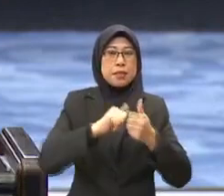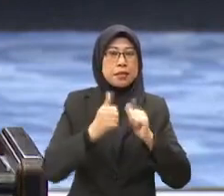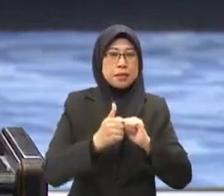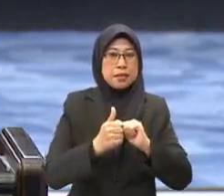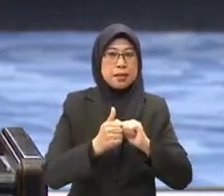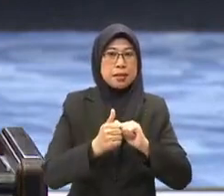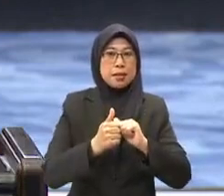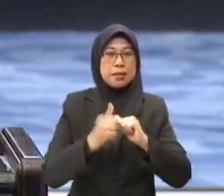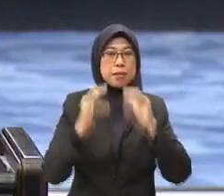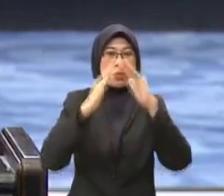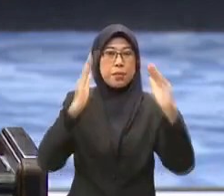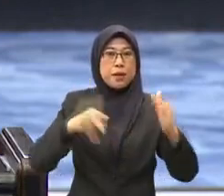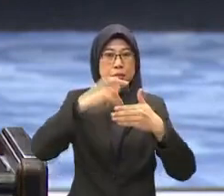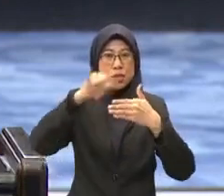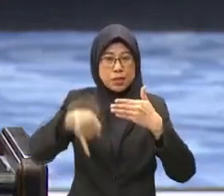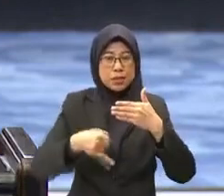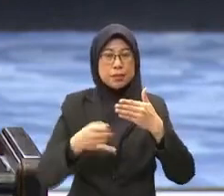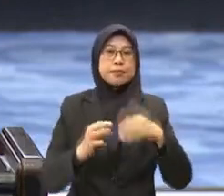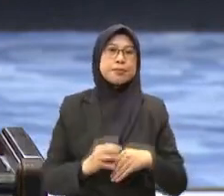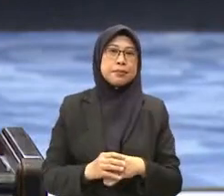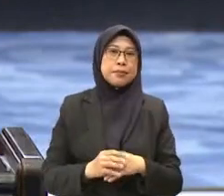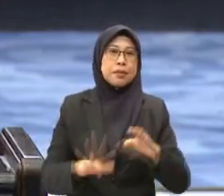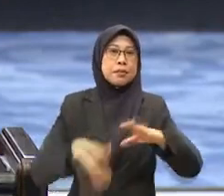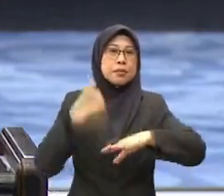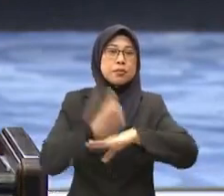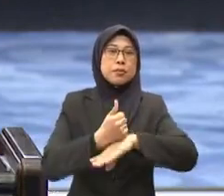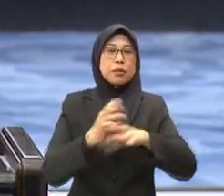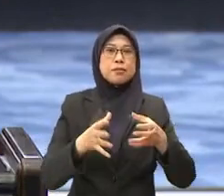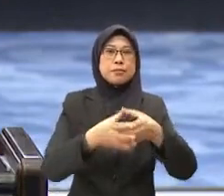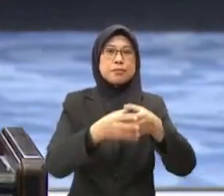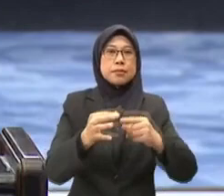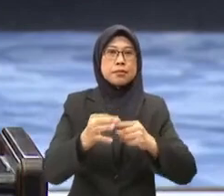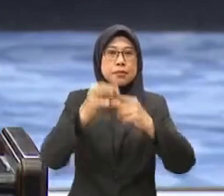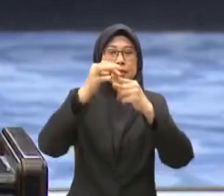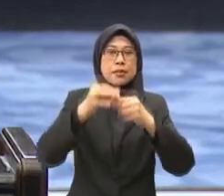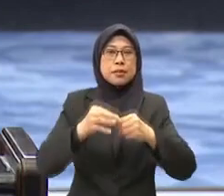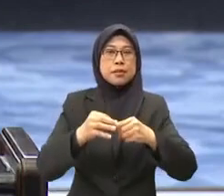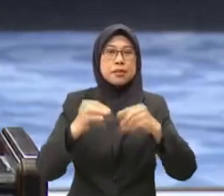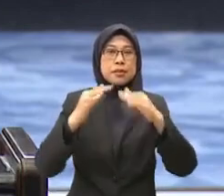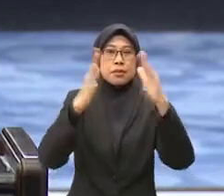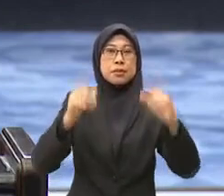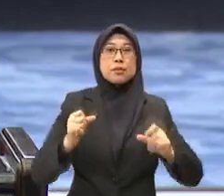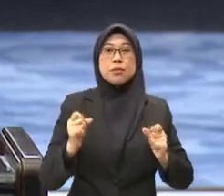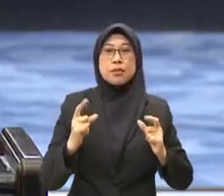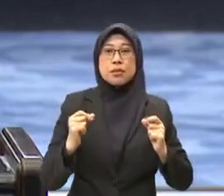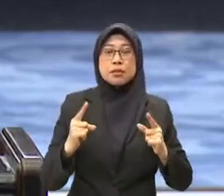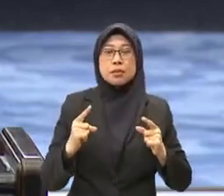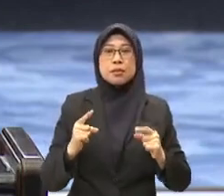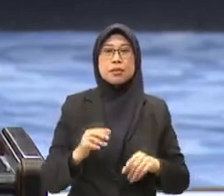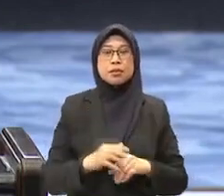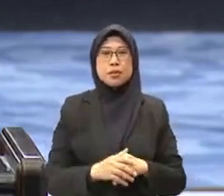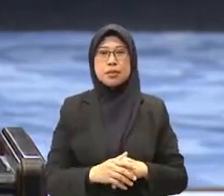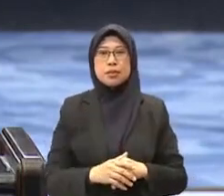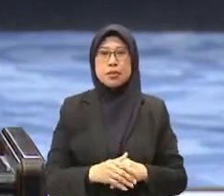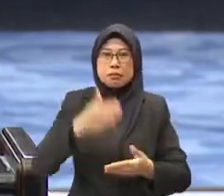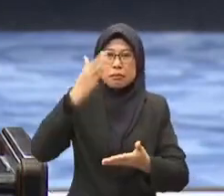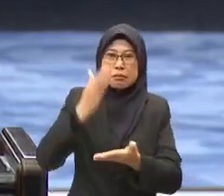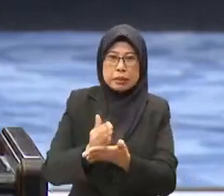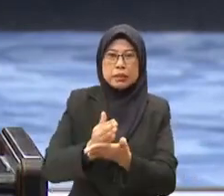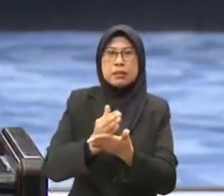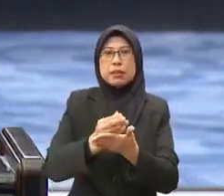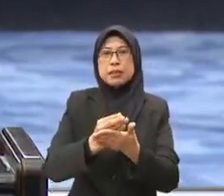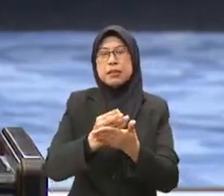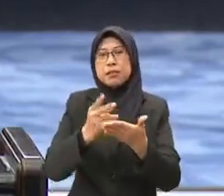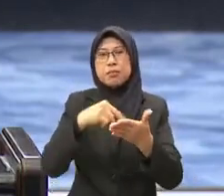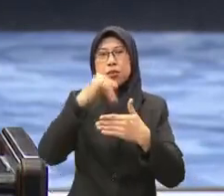bantuan guaman dalam isu spesifik iaitu isu-isu kes-kes jenayah dan merancangkan elemen serta parameter undang-undang